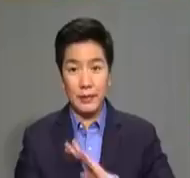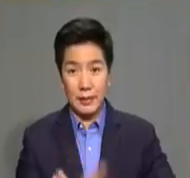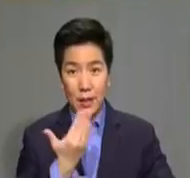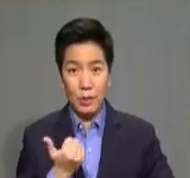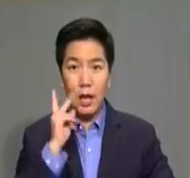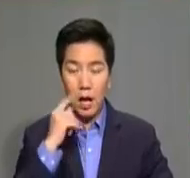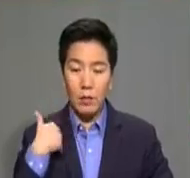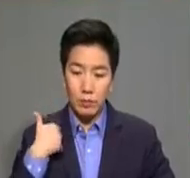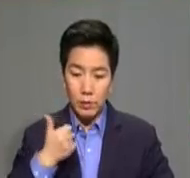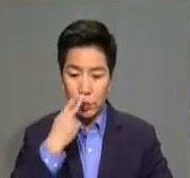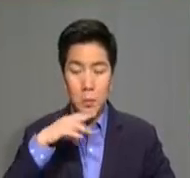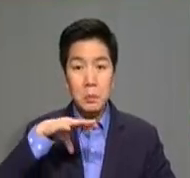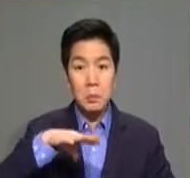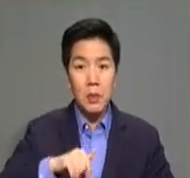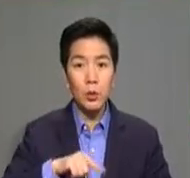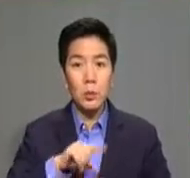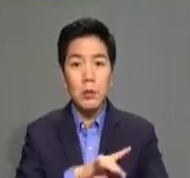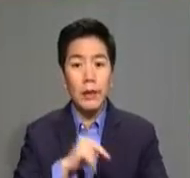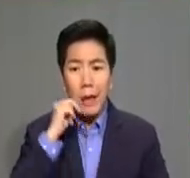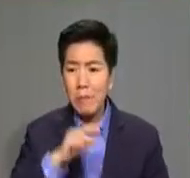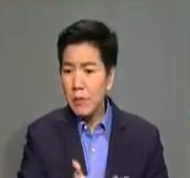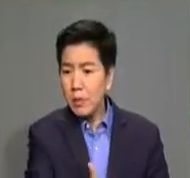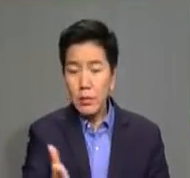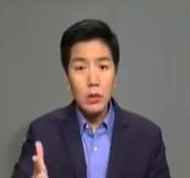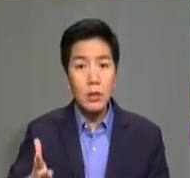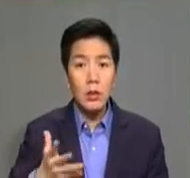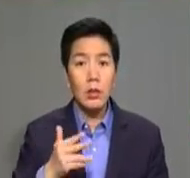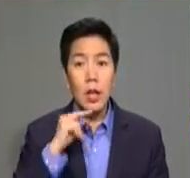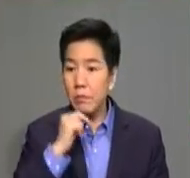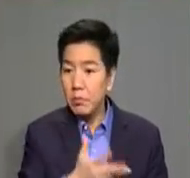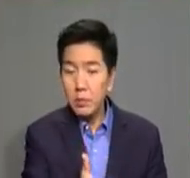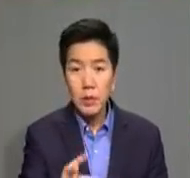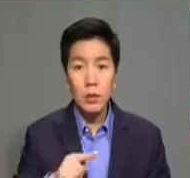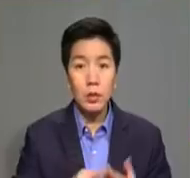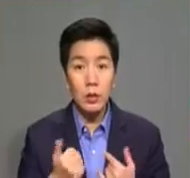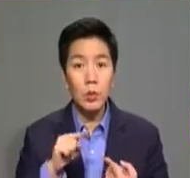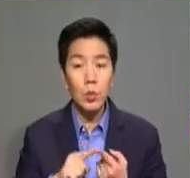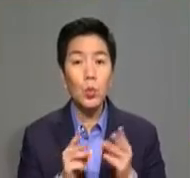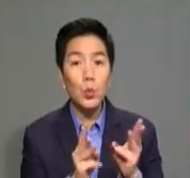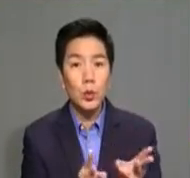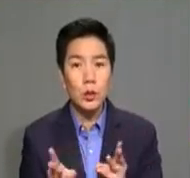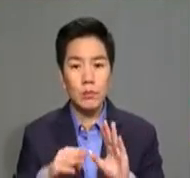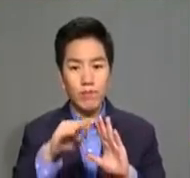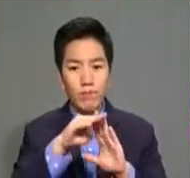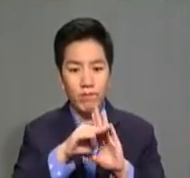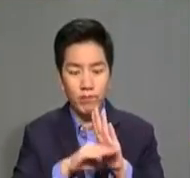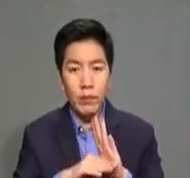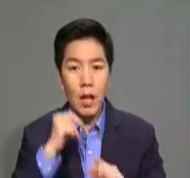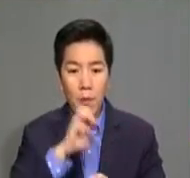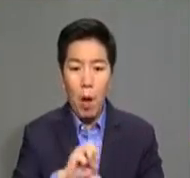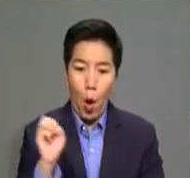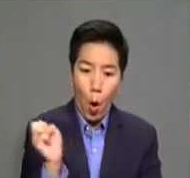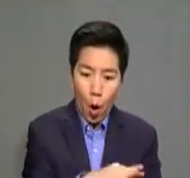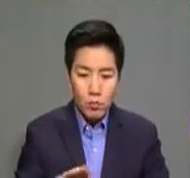ผู้สื่อข่าวของเราเข้าไปที่เมืองเพชรก็ไม่มีน้ำเข้านะคะ ครับ ปรากฏว่าอาจจะเป็นด้วยมาตรการหลายๆมาตรการต้องน้